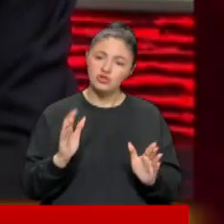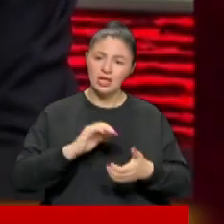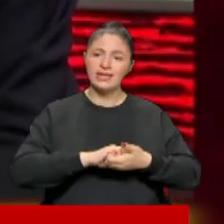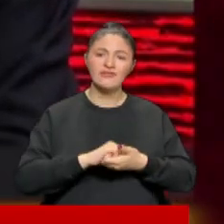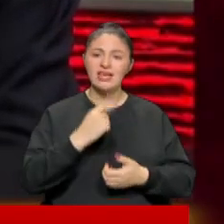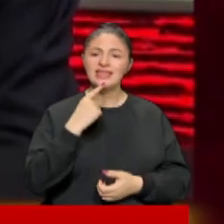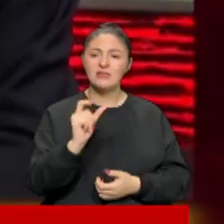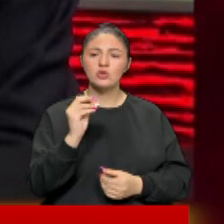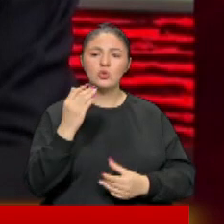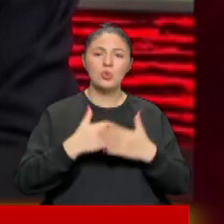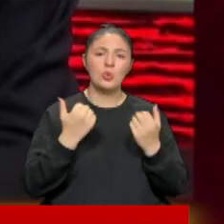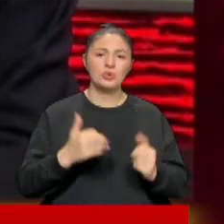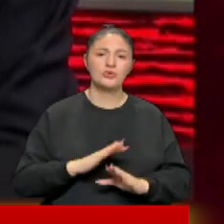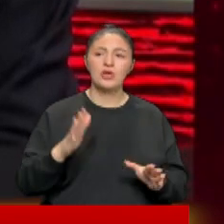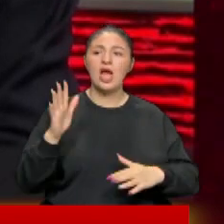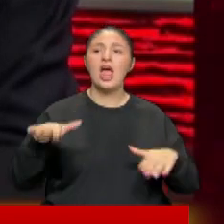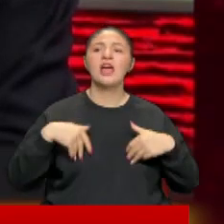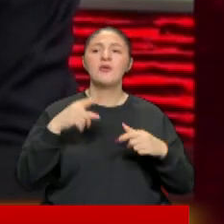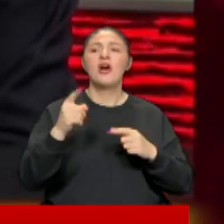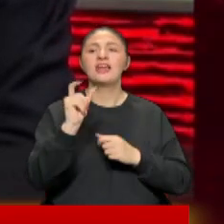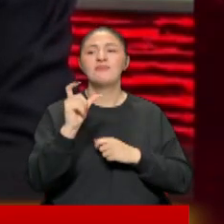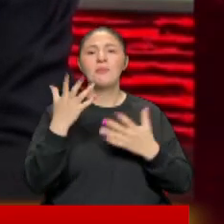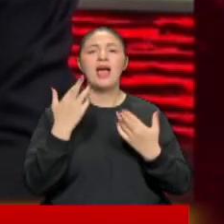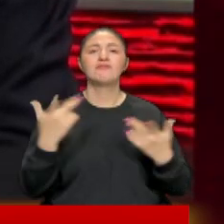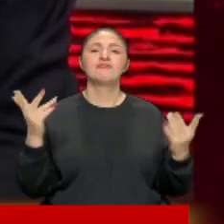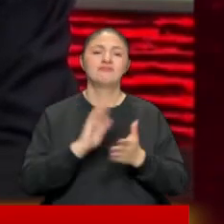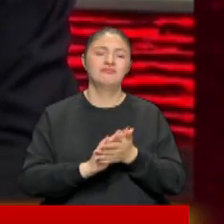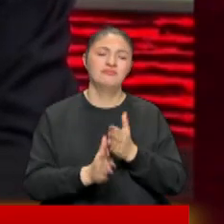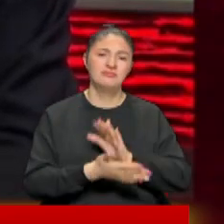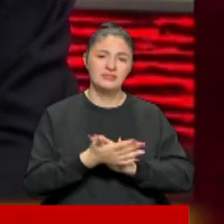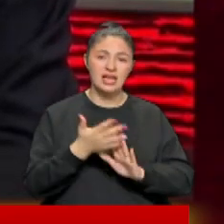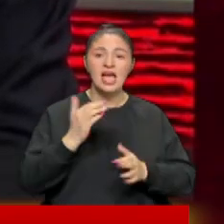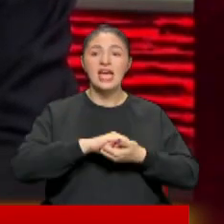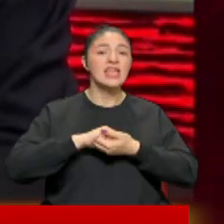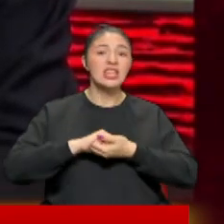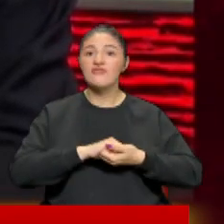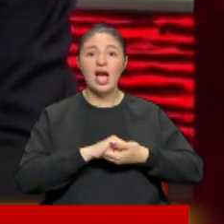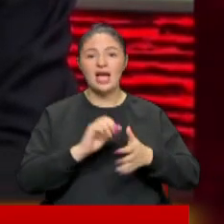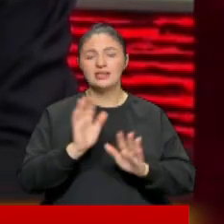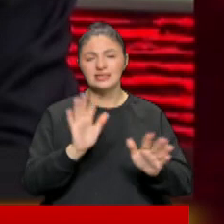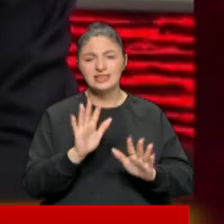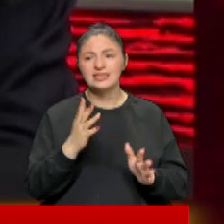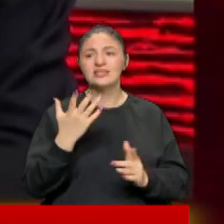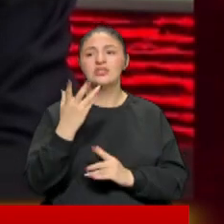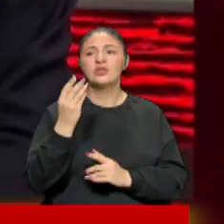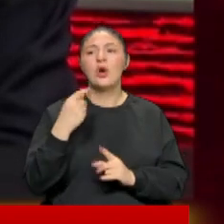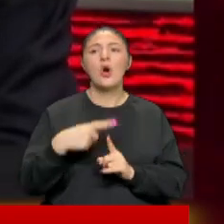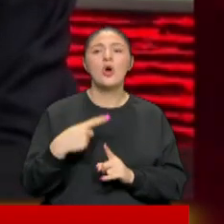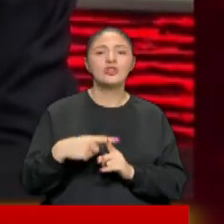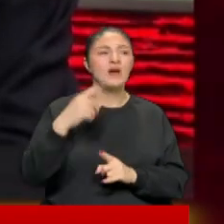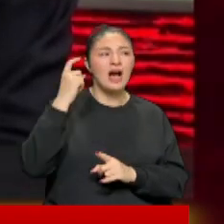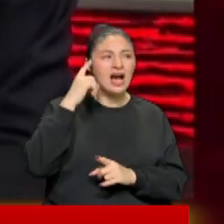ittifak kelimesi çok yoruldu el birliğiyle o kelimeyi bayağı yıprattı ittifak kelimesi artık çok olumlu